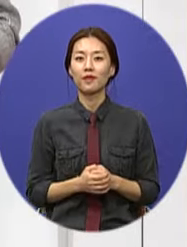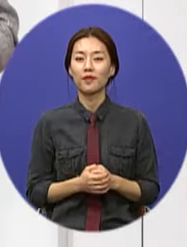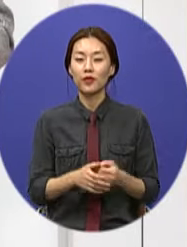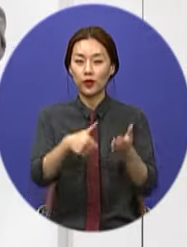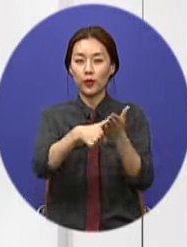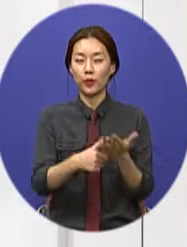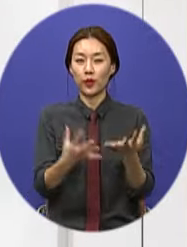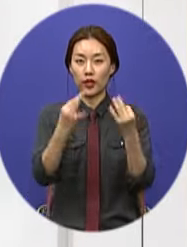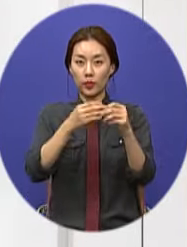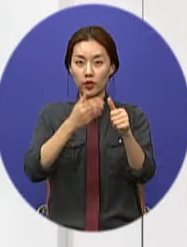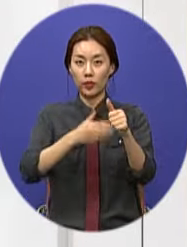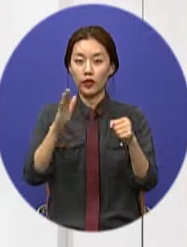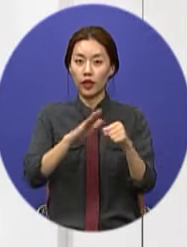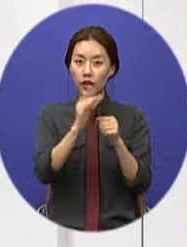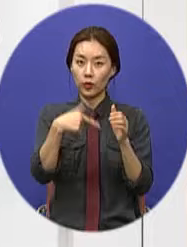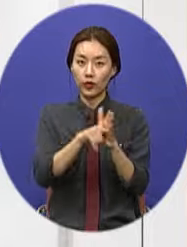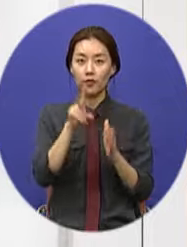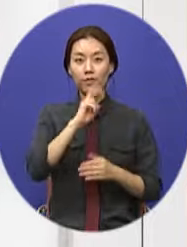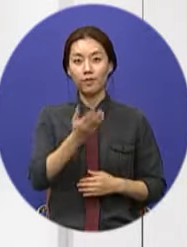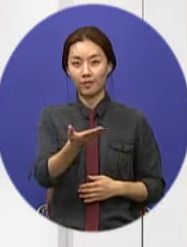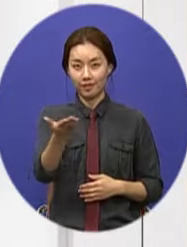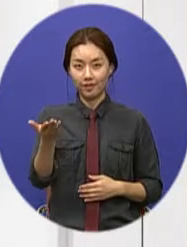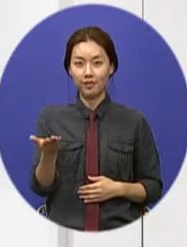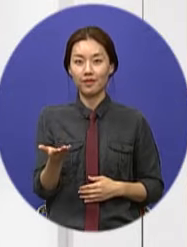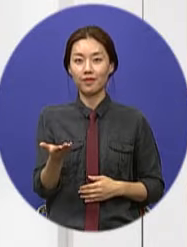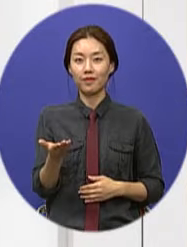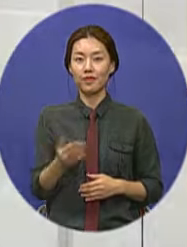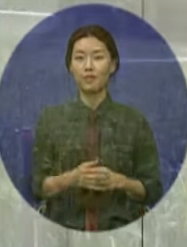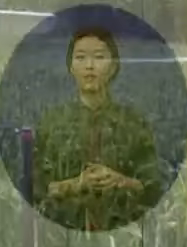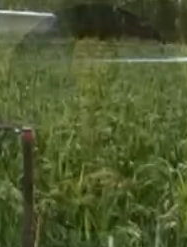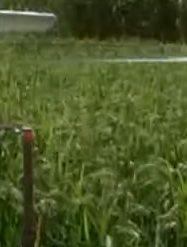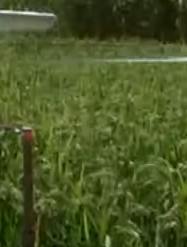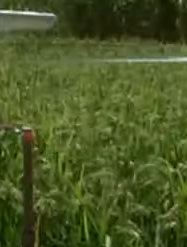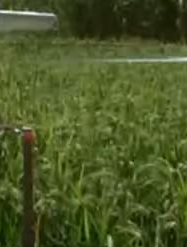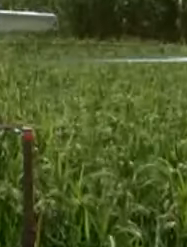많이 해주세요. 자, 사랑을 위하여 음악 주세요.